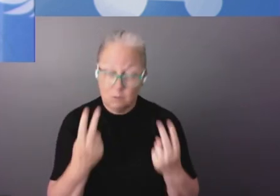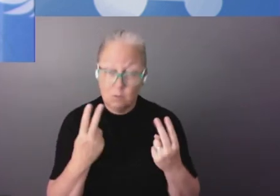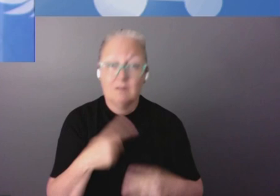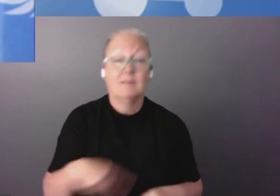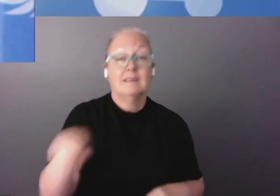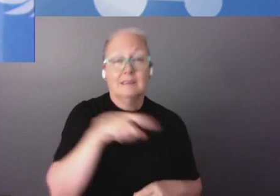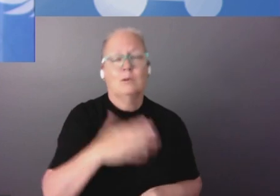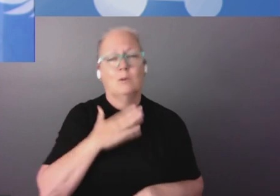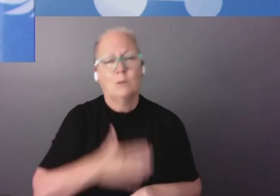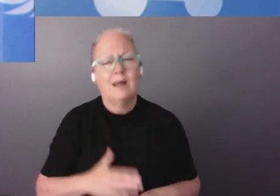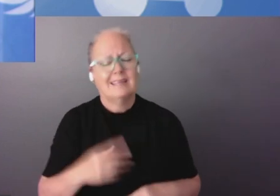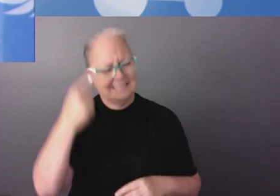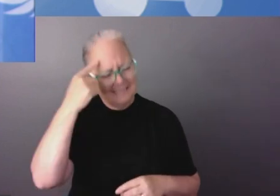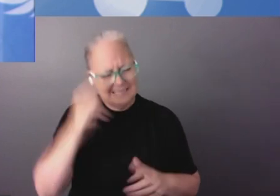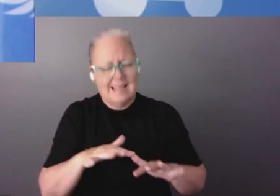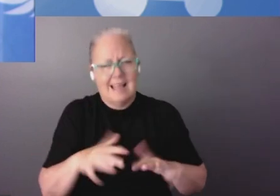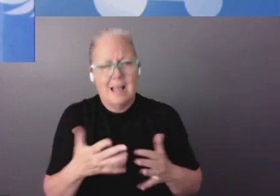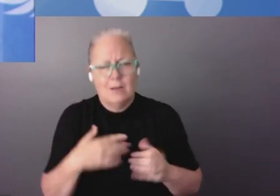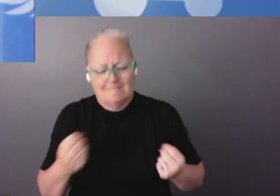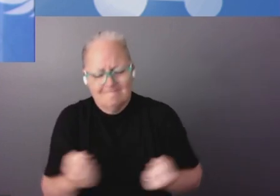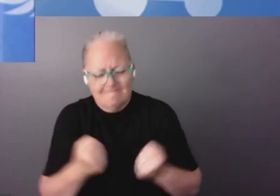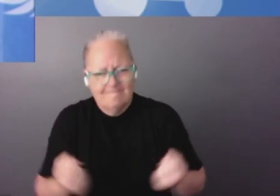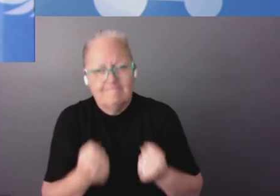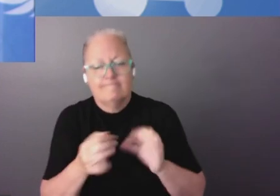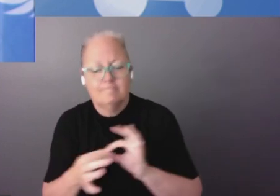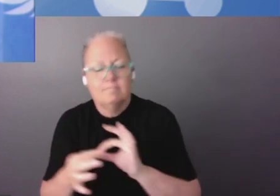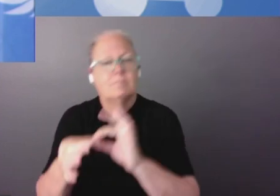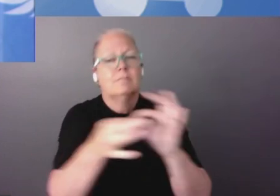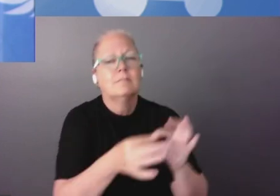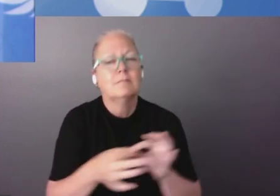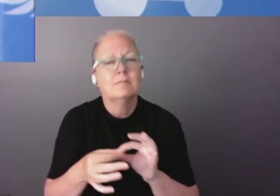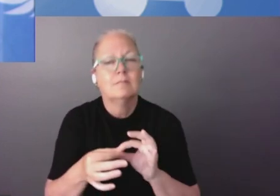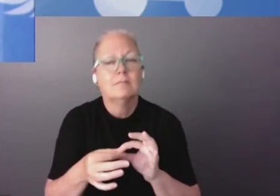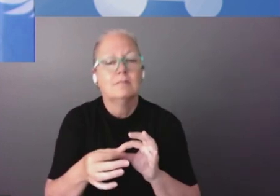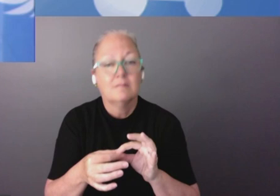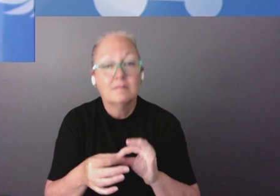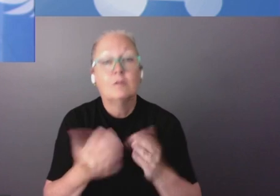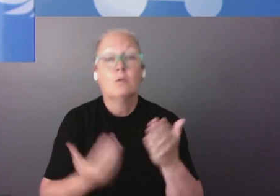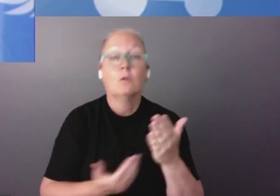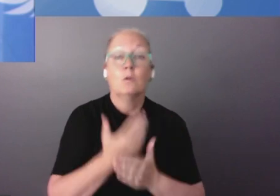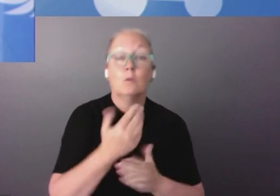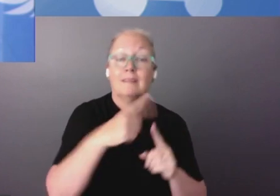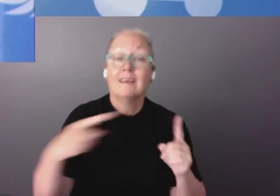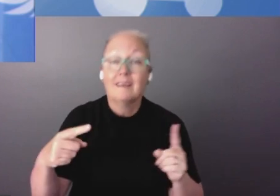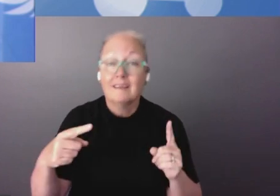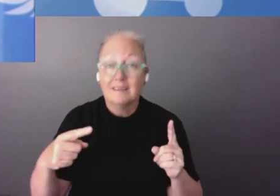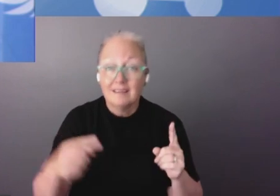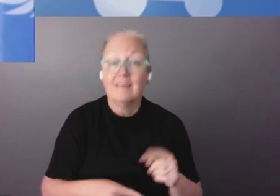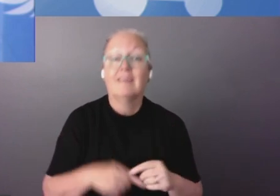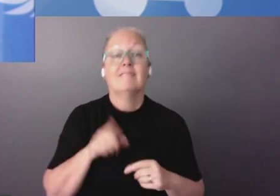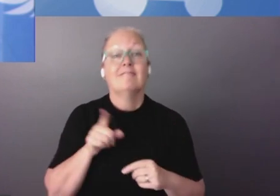wspólnotą. Zjednoczony internet to coś znacznie więcej niż tylko motto szczytu